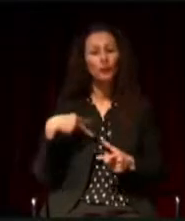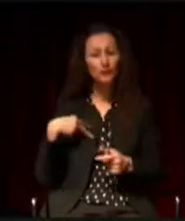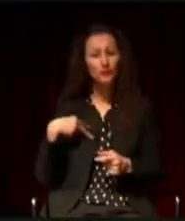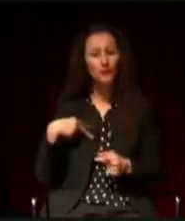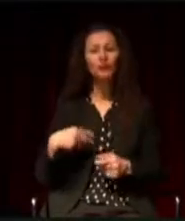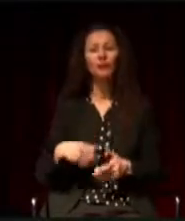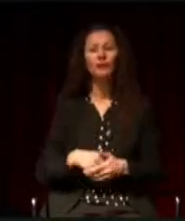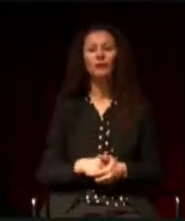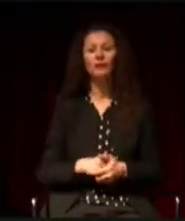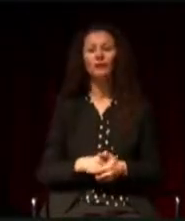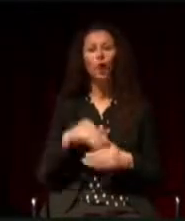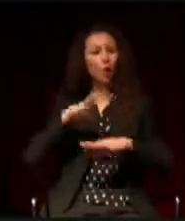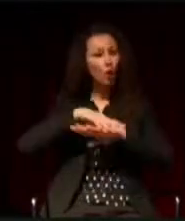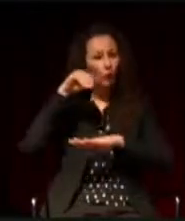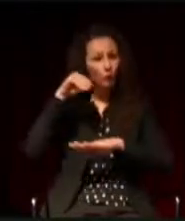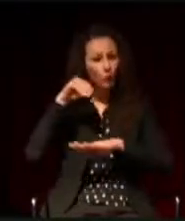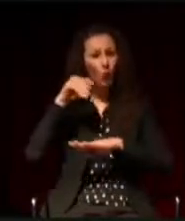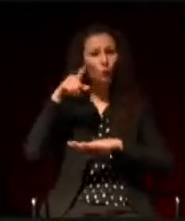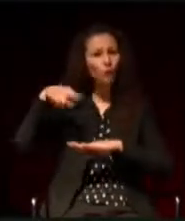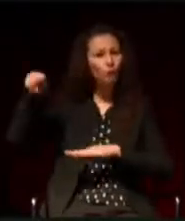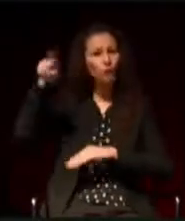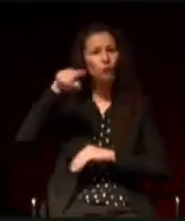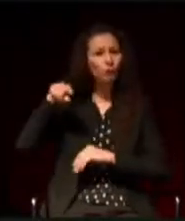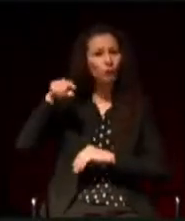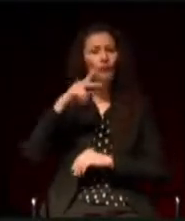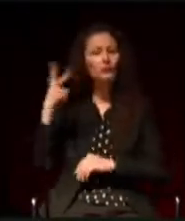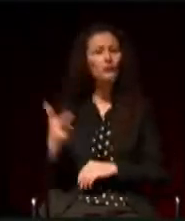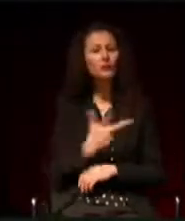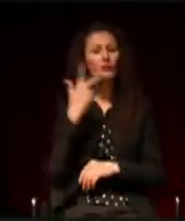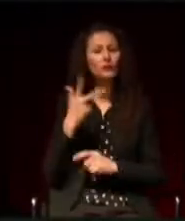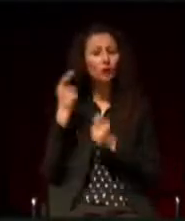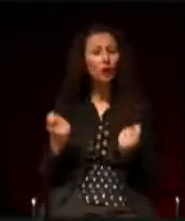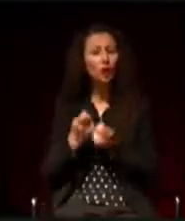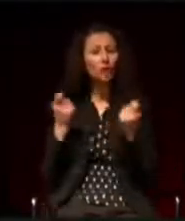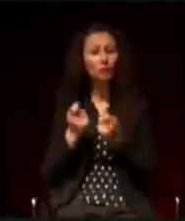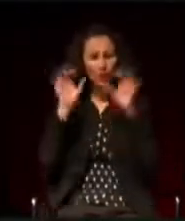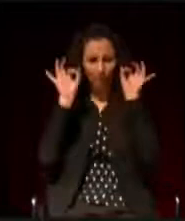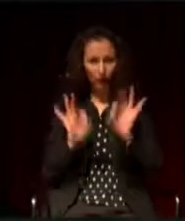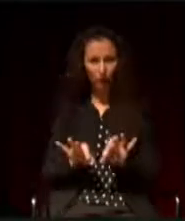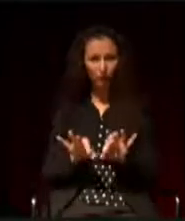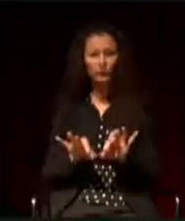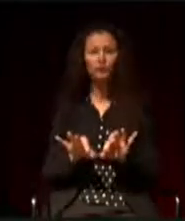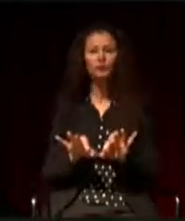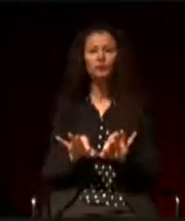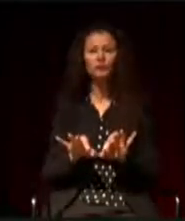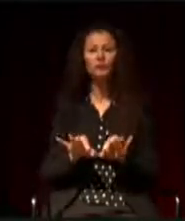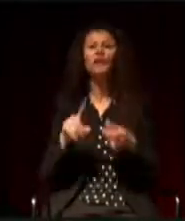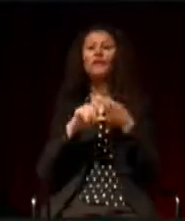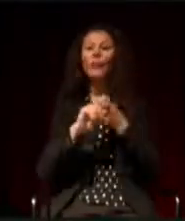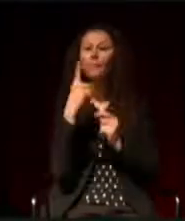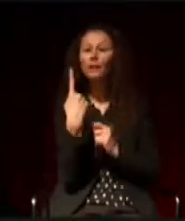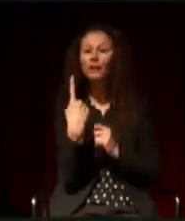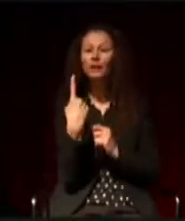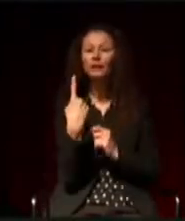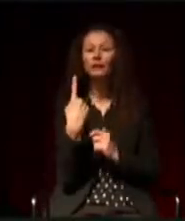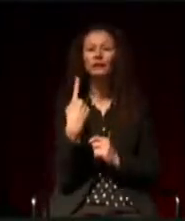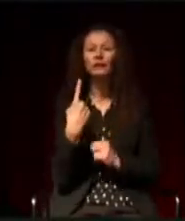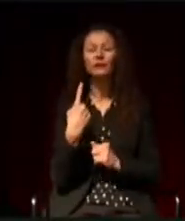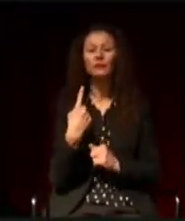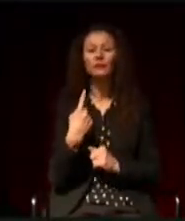Belediyesi komisyonları hızla çalışmaya başlamış ve bir